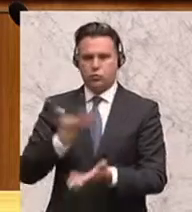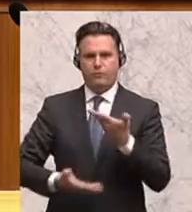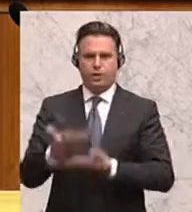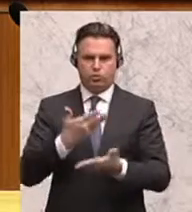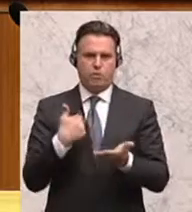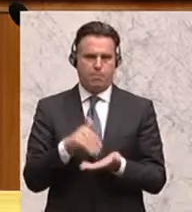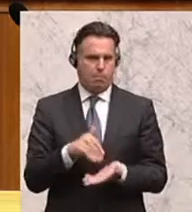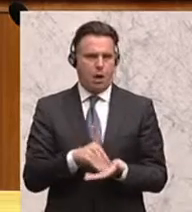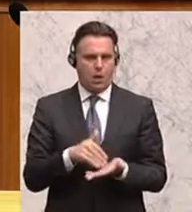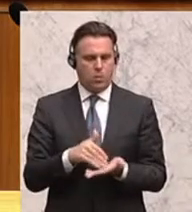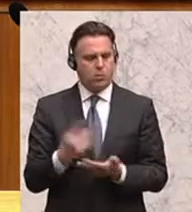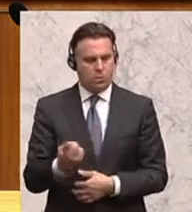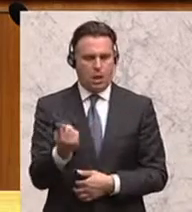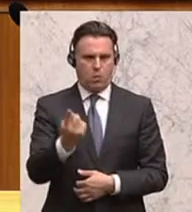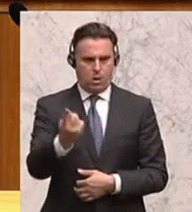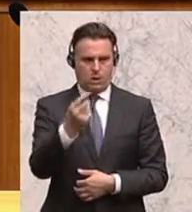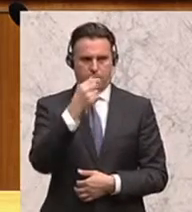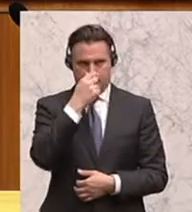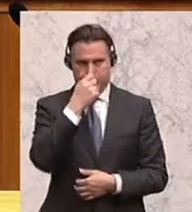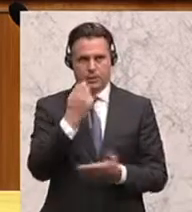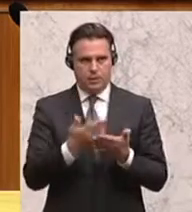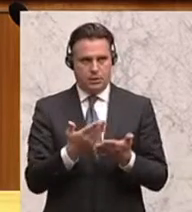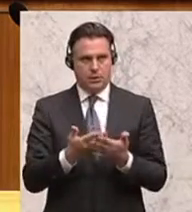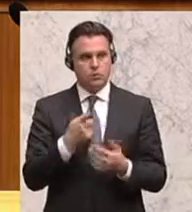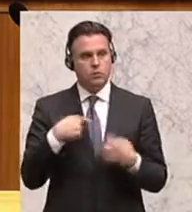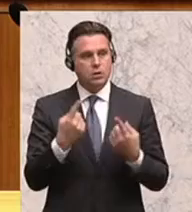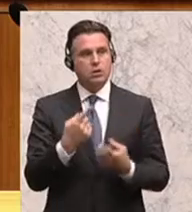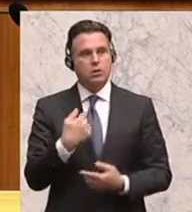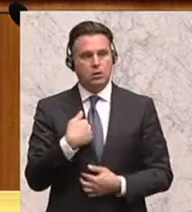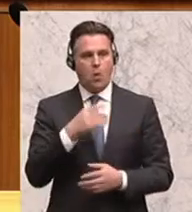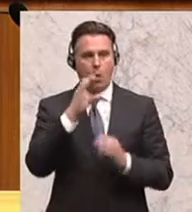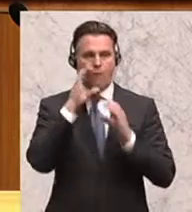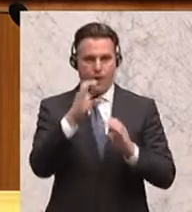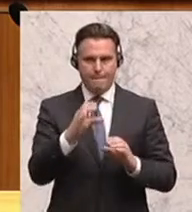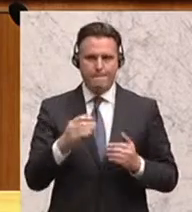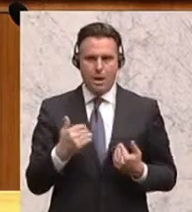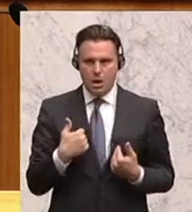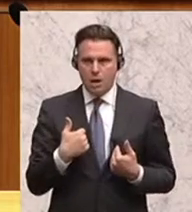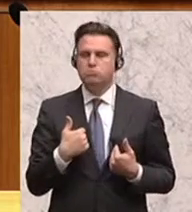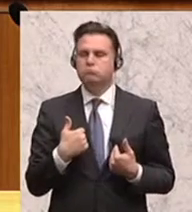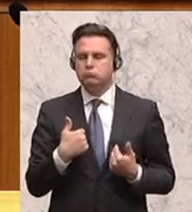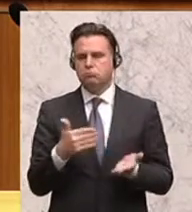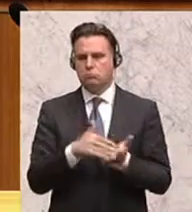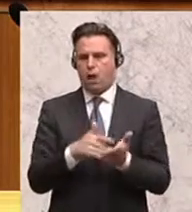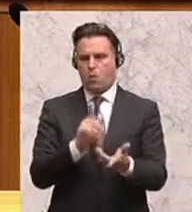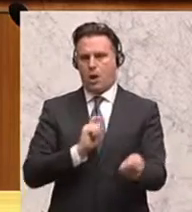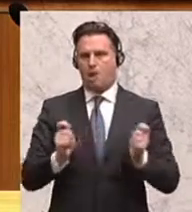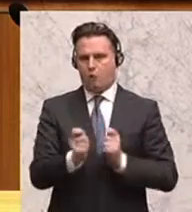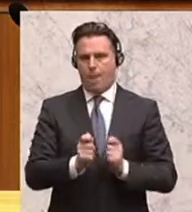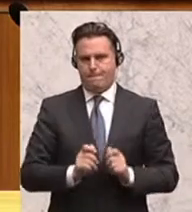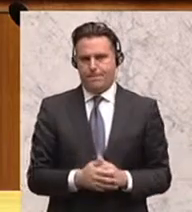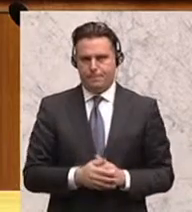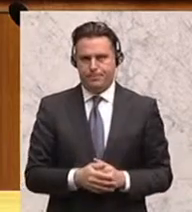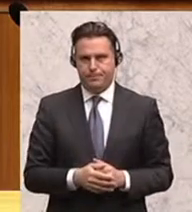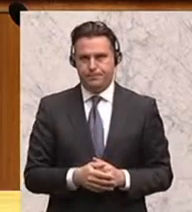und um das zu erreichen stehen wir als österreichische volkspartei für reformen wo stehen wir